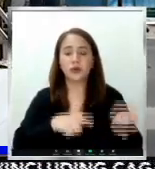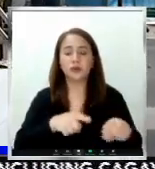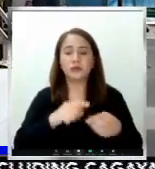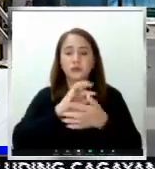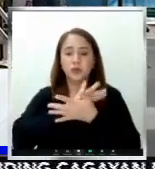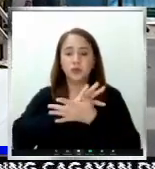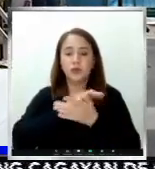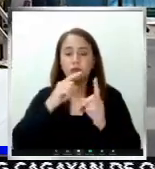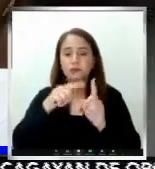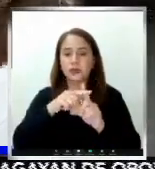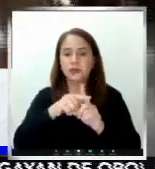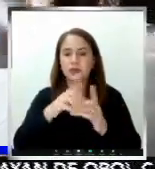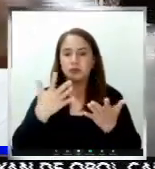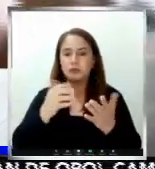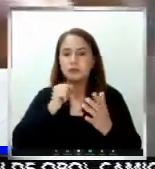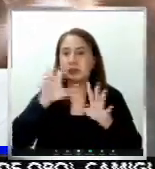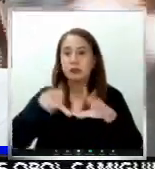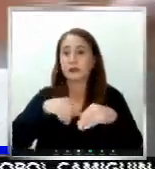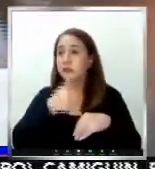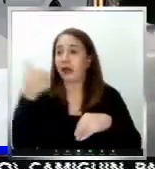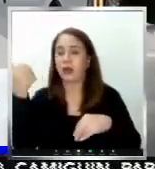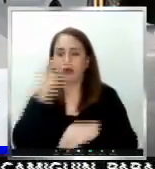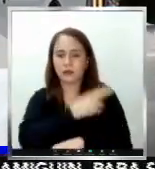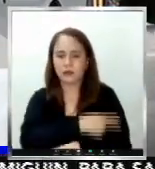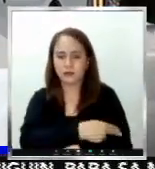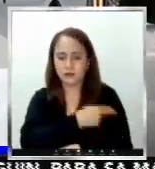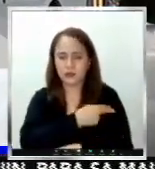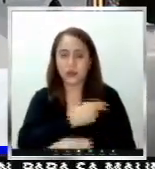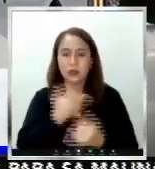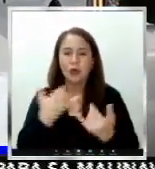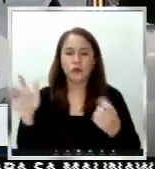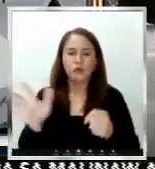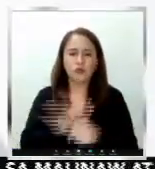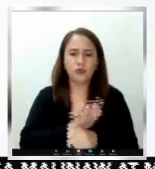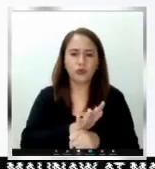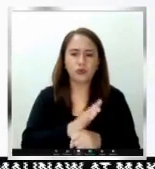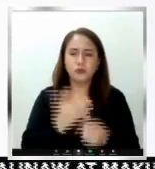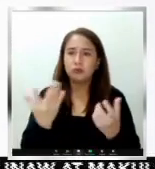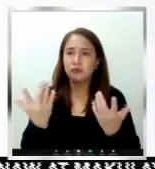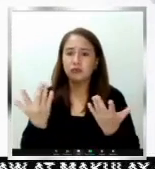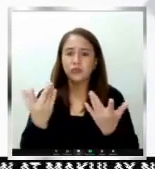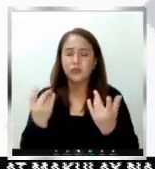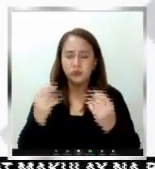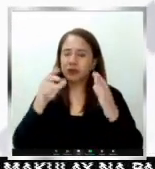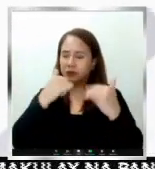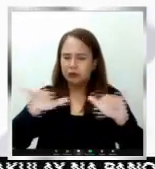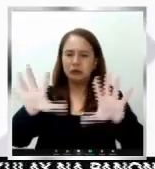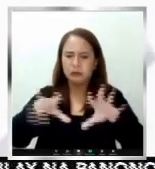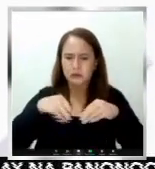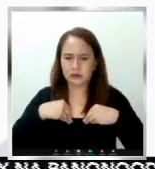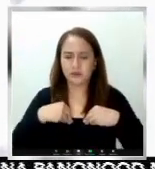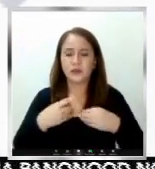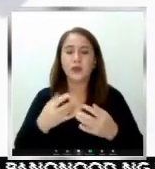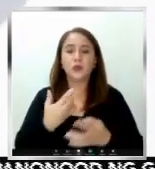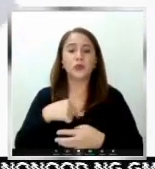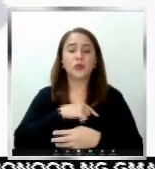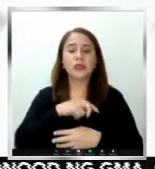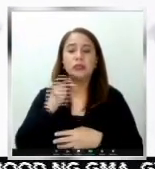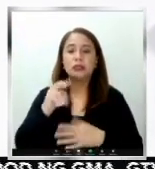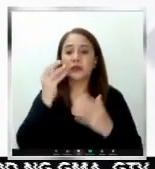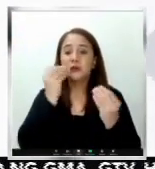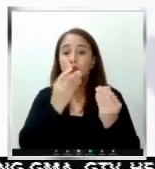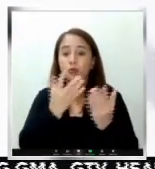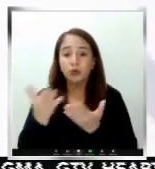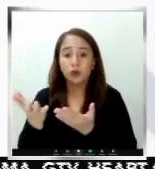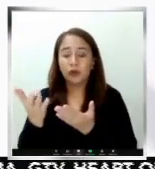natanggihan na sa ibang ospital. At kahit puno na sila, wala raw silang tinatanggihan. Kinakailangan naming i-inform yung ating mga pasyente